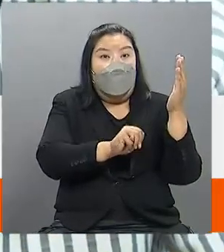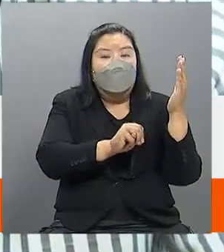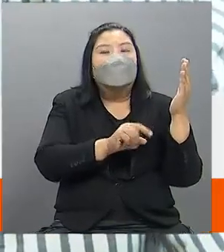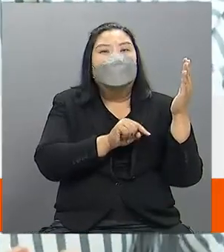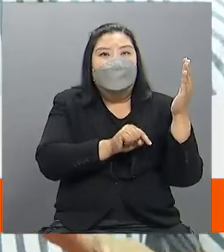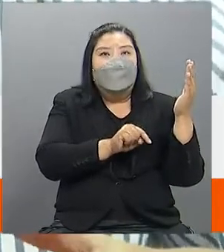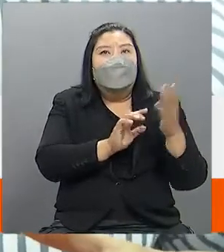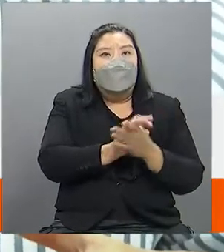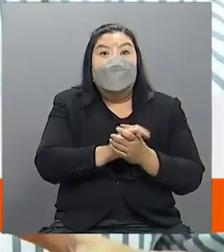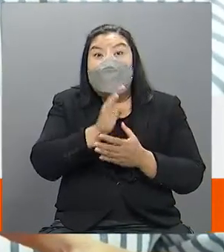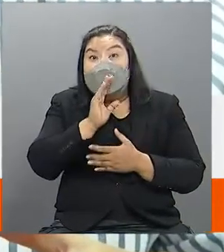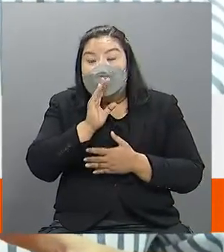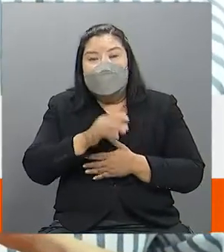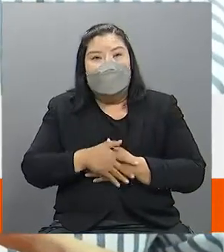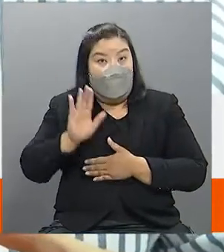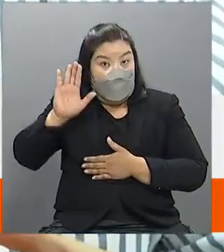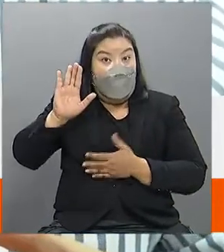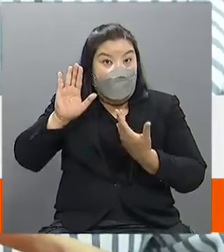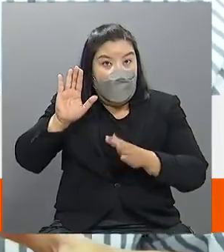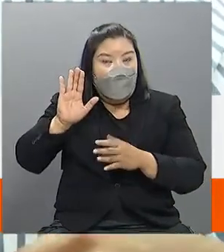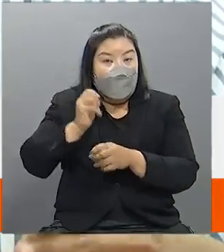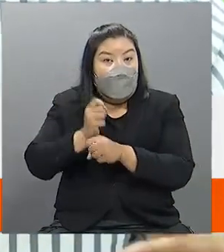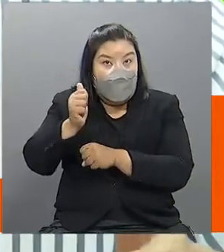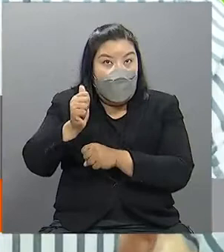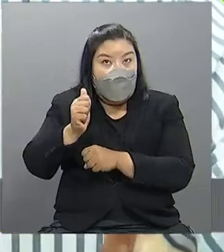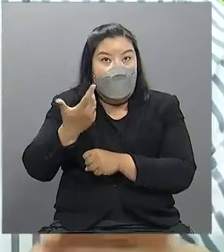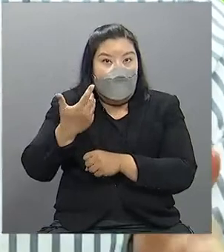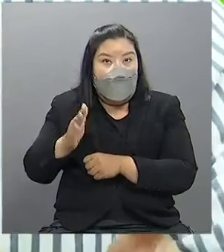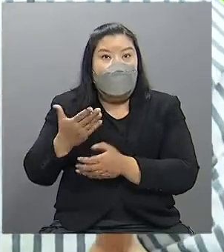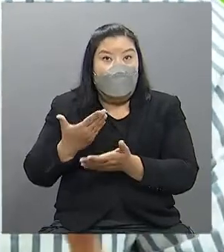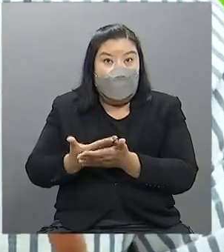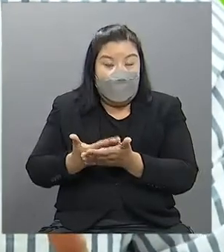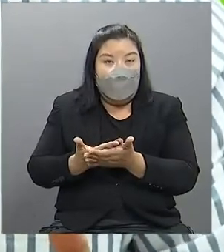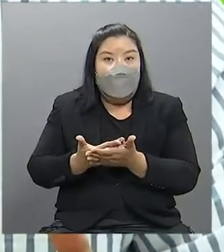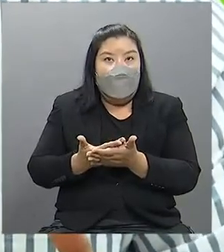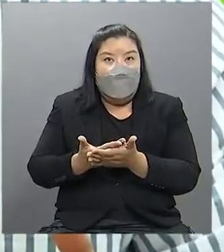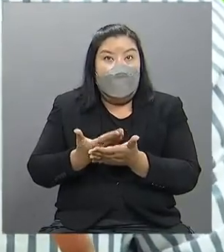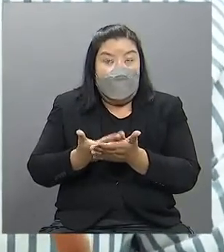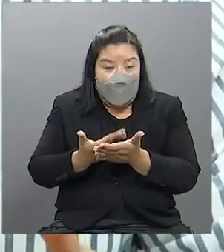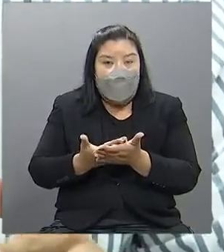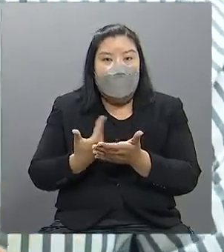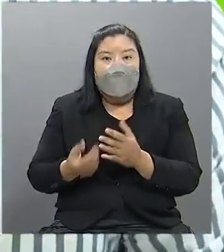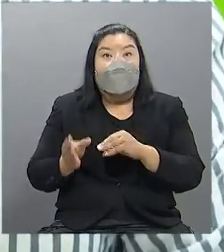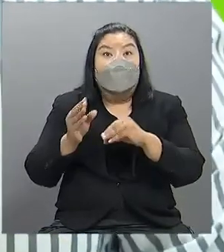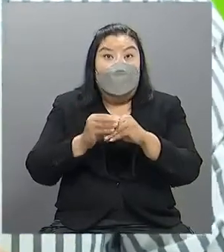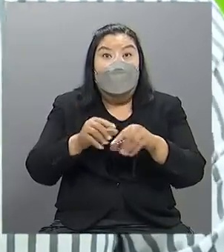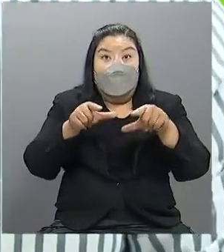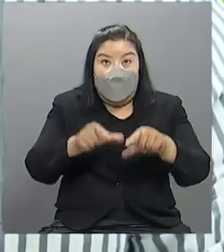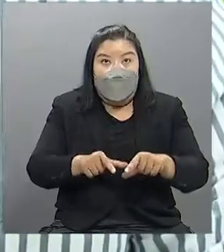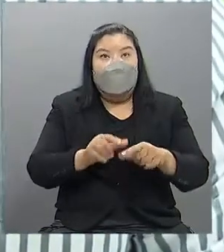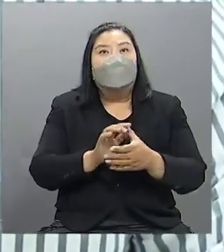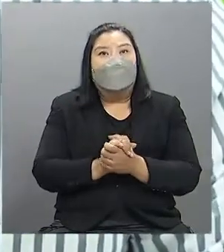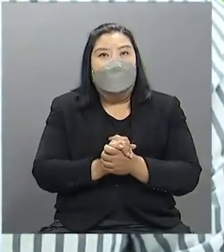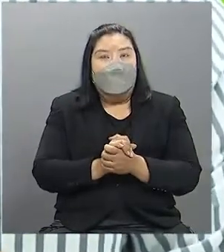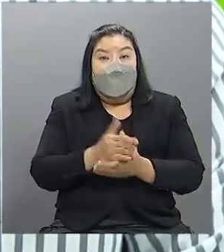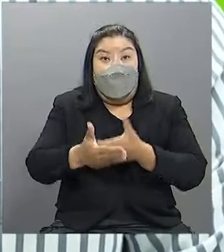ารถทำได้เราจะทอนกลับให้คุณในรูปแบบในราคาปาล์มบวกกลับเข้าไปแอดออนเข้าไปในราคาปาล์มในตลาดส